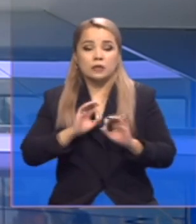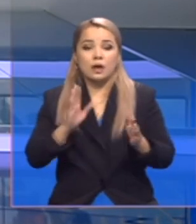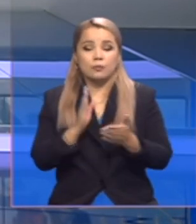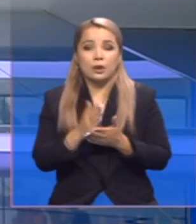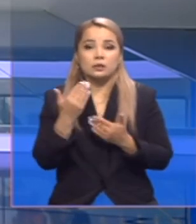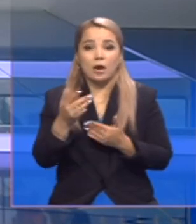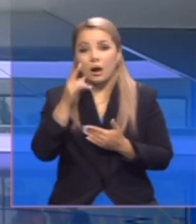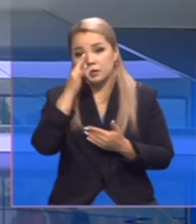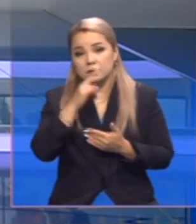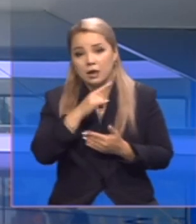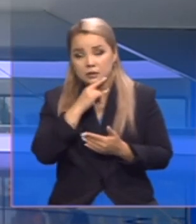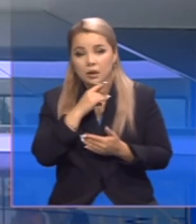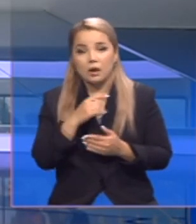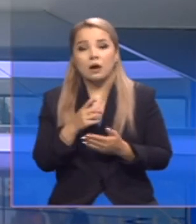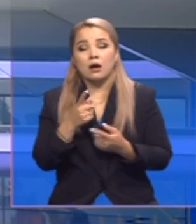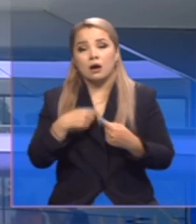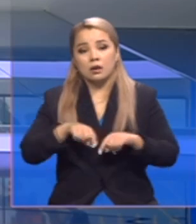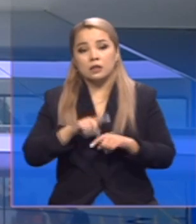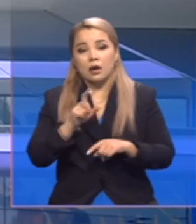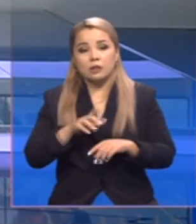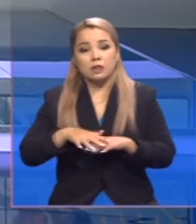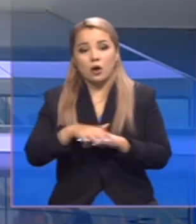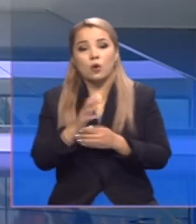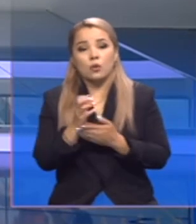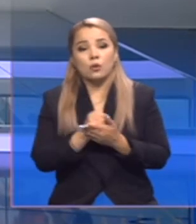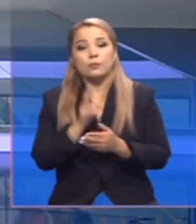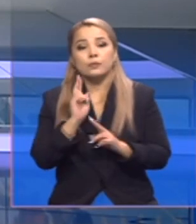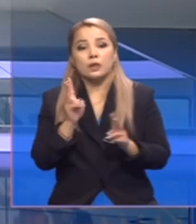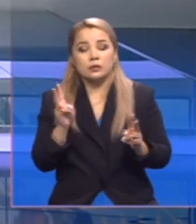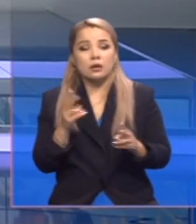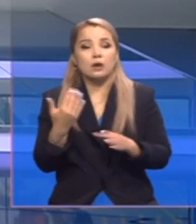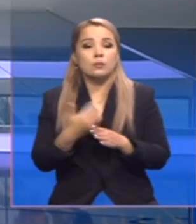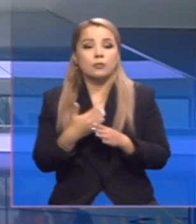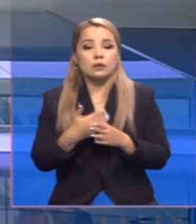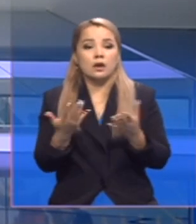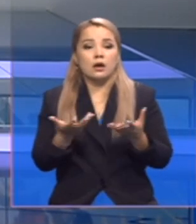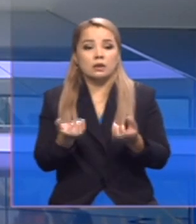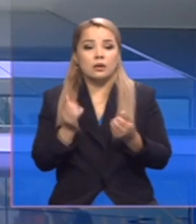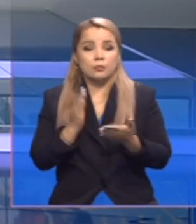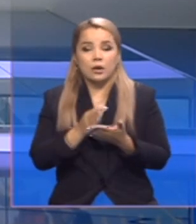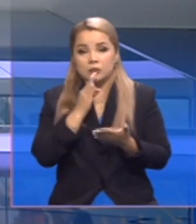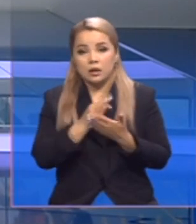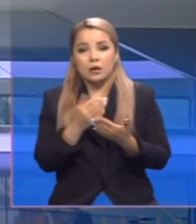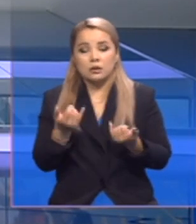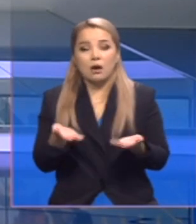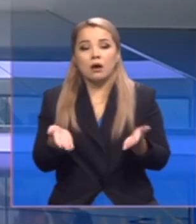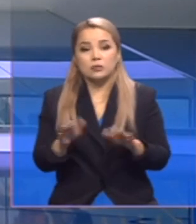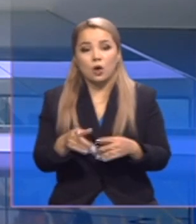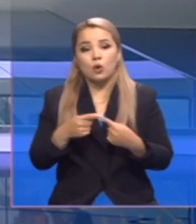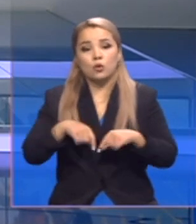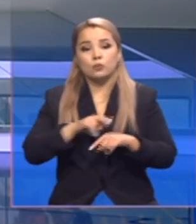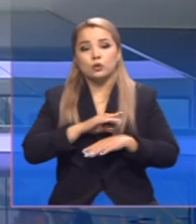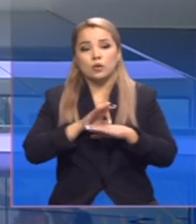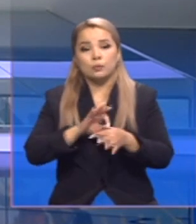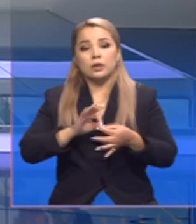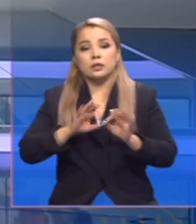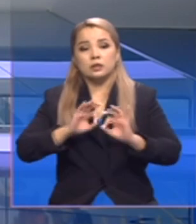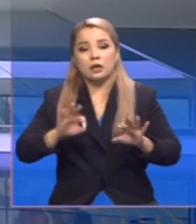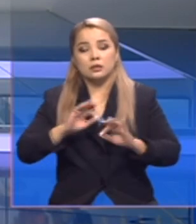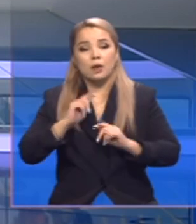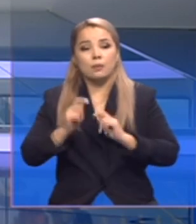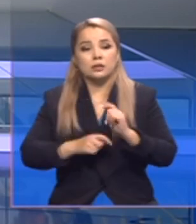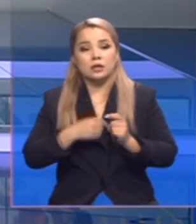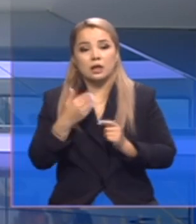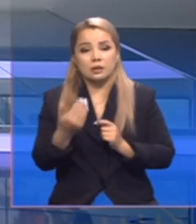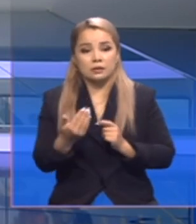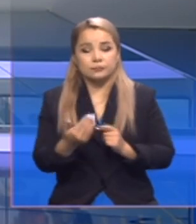Ал Қазақстан халқына қоры не болып жатыр екен? Кімдер қалай көмек ала алады? Тасада қалып қойған ұйым жұмысы жайлы Данияр Қайыртайдың